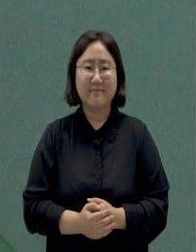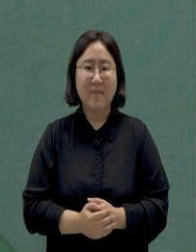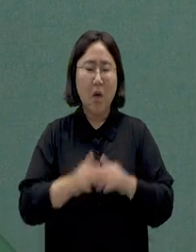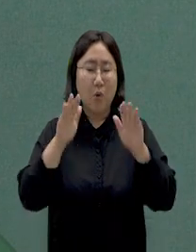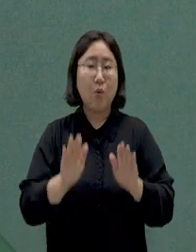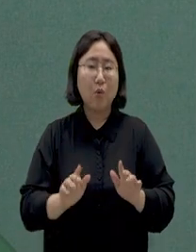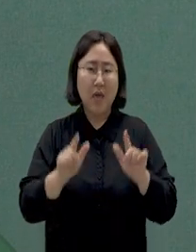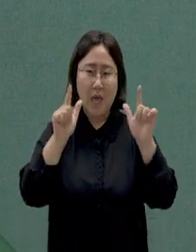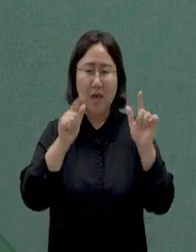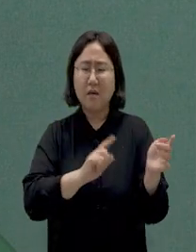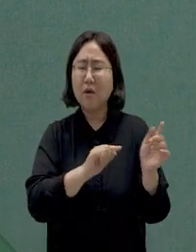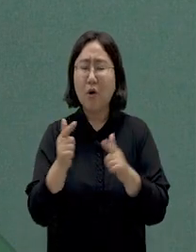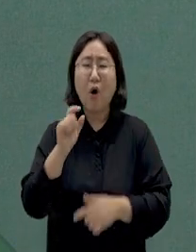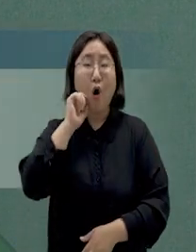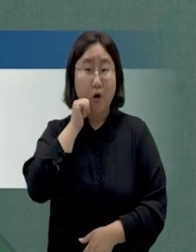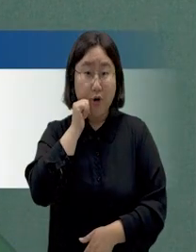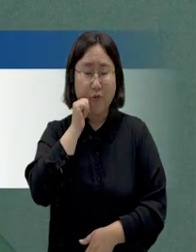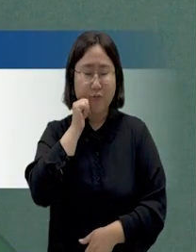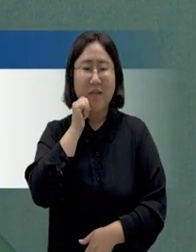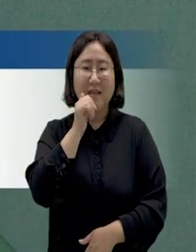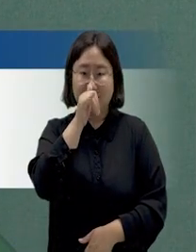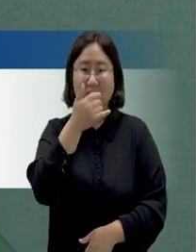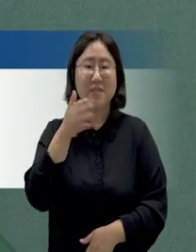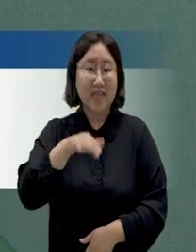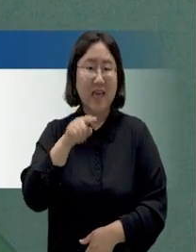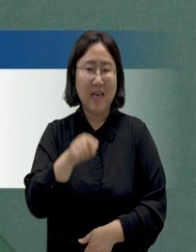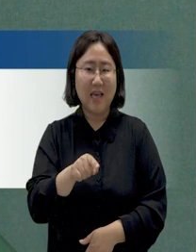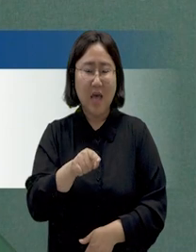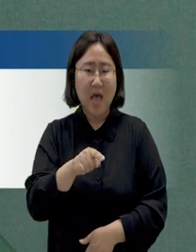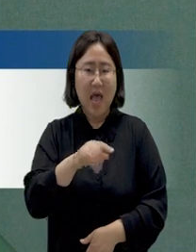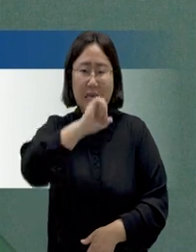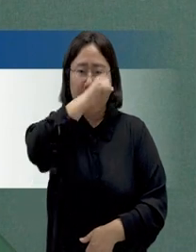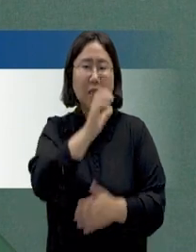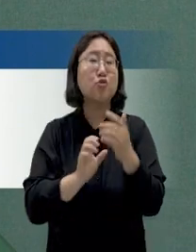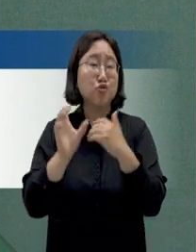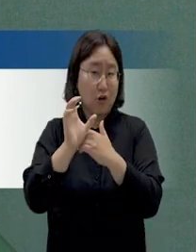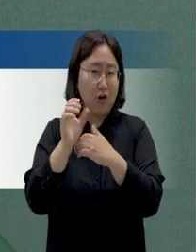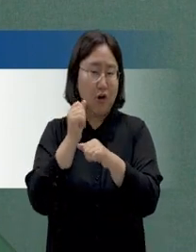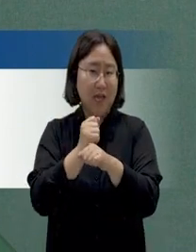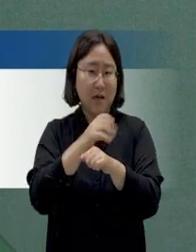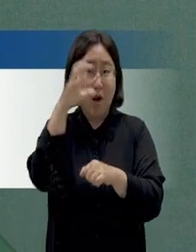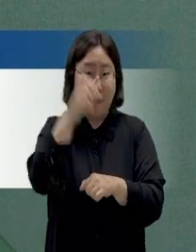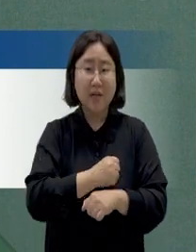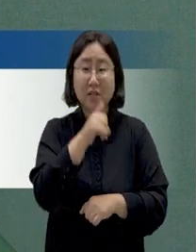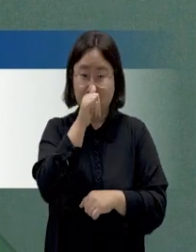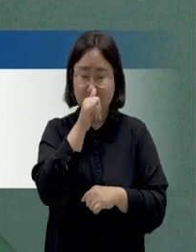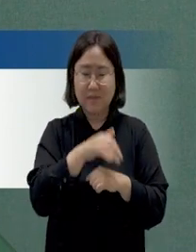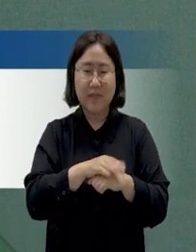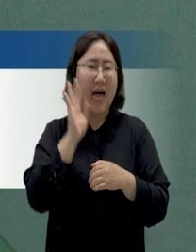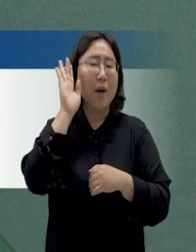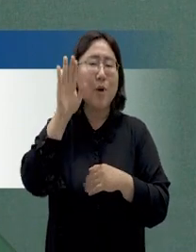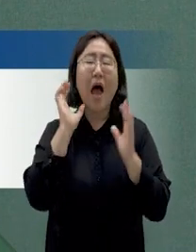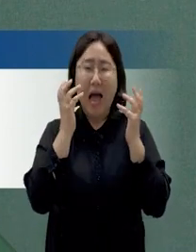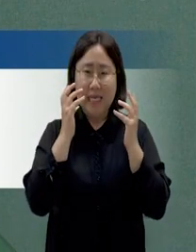올해 여러 어려움 속에서도 이번 추경 예산으로 사업을 시작하게 되었습니다. 우리 미래 세대인